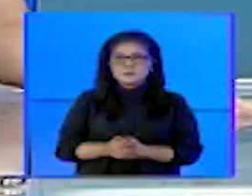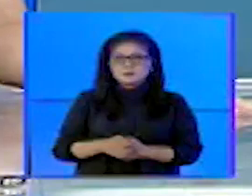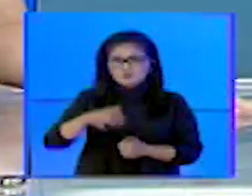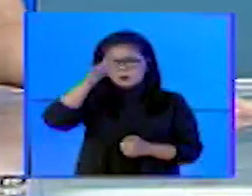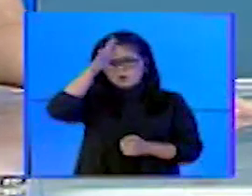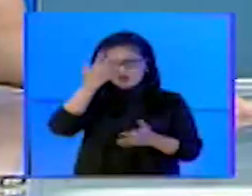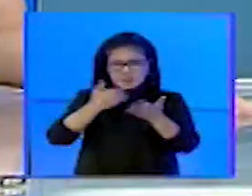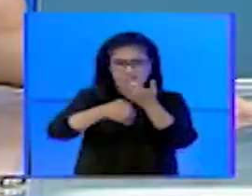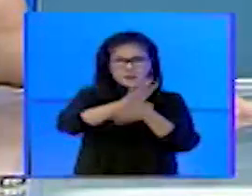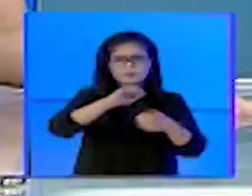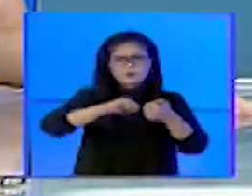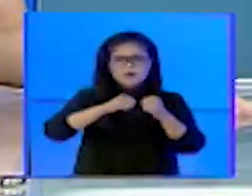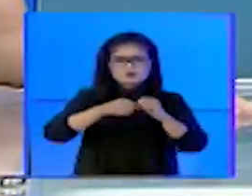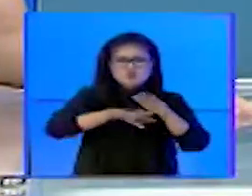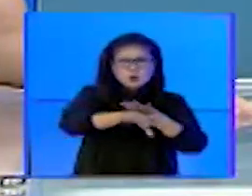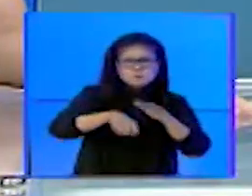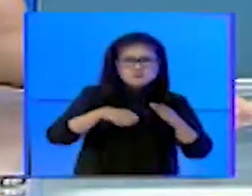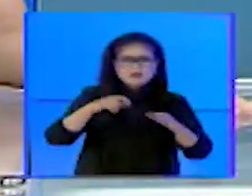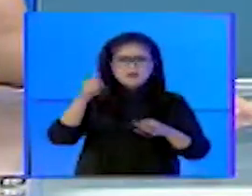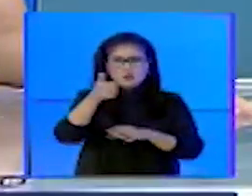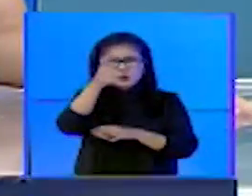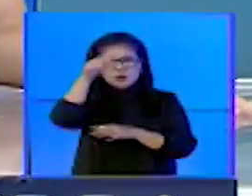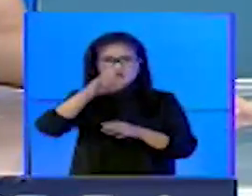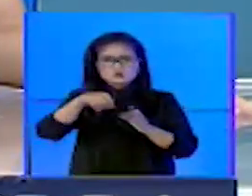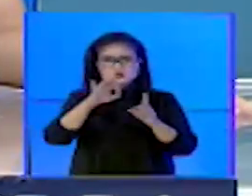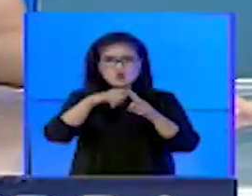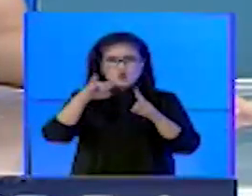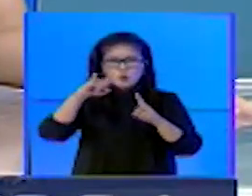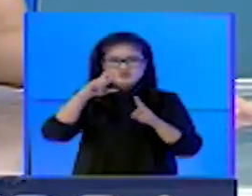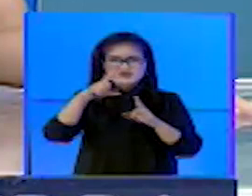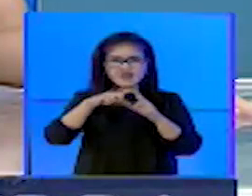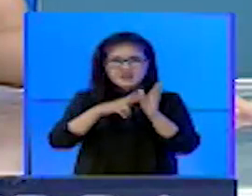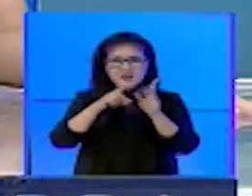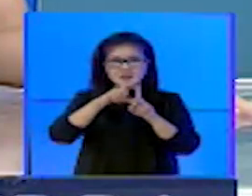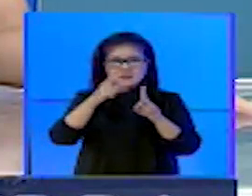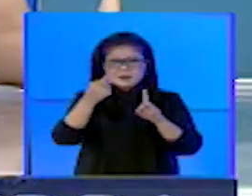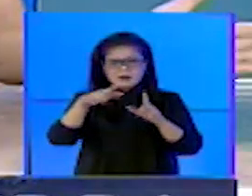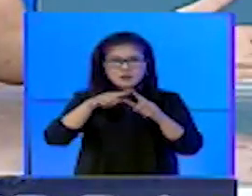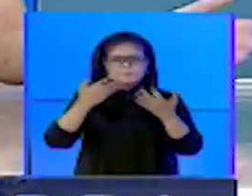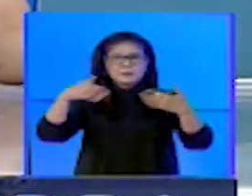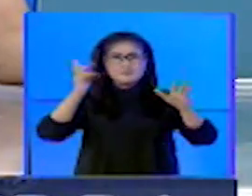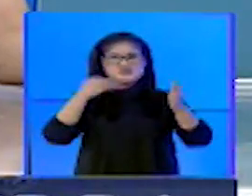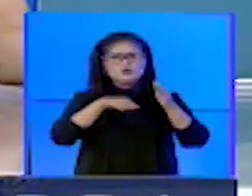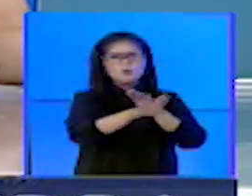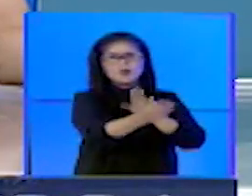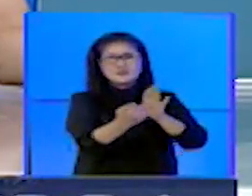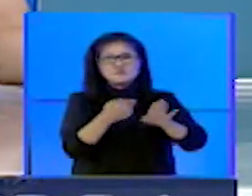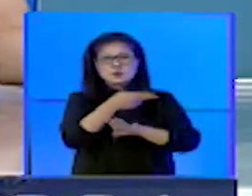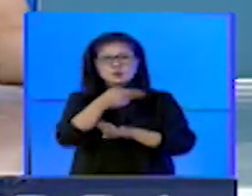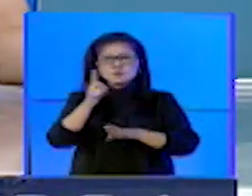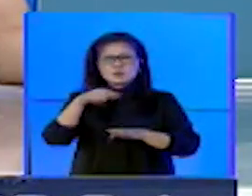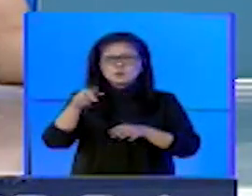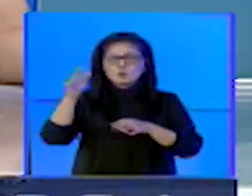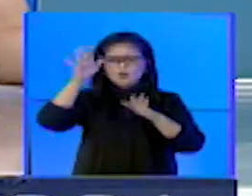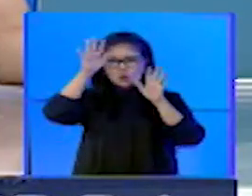Sepak terjang buron kasus korupsi kelas kakap Joko Chandra yang bebas melenggang keluar masuk Indonesia menjadi sorotan publik.